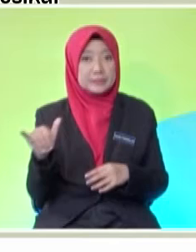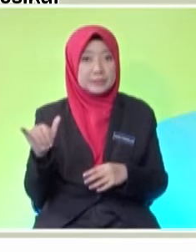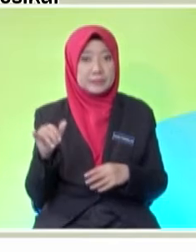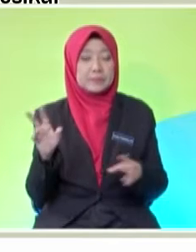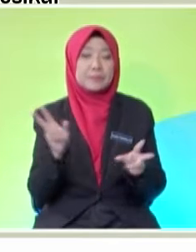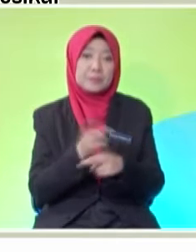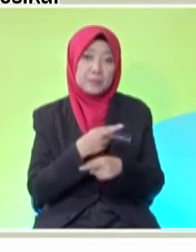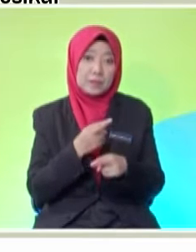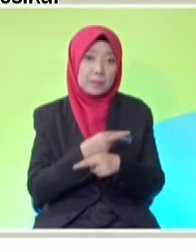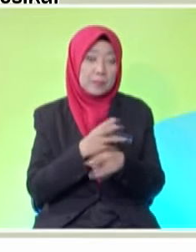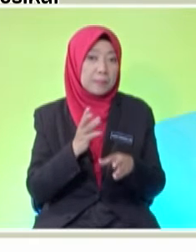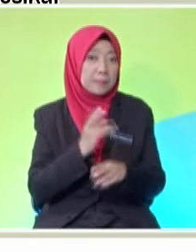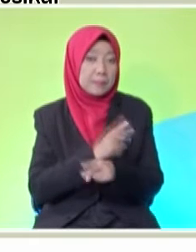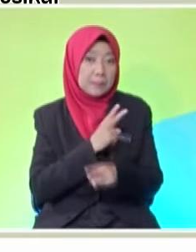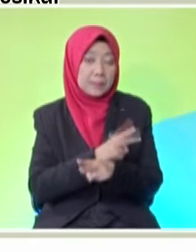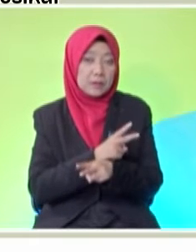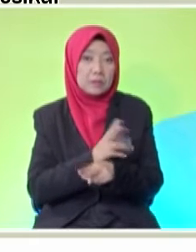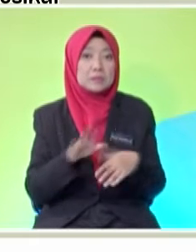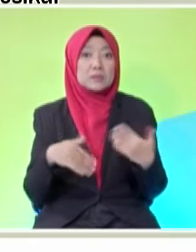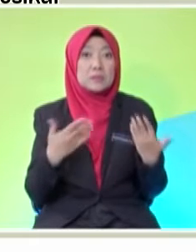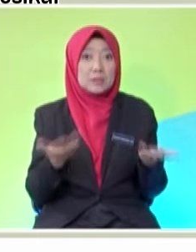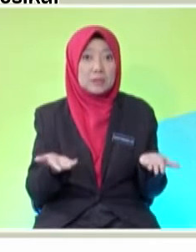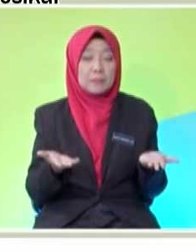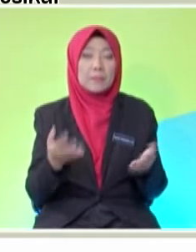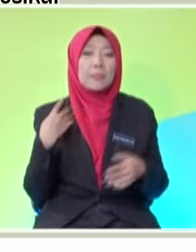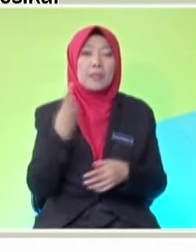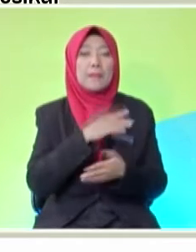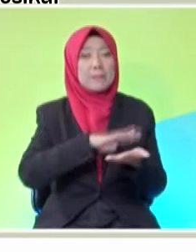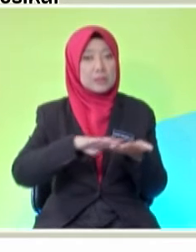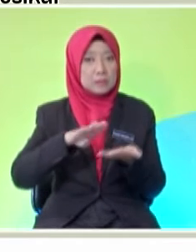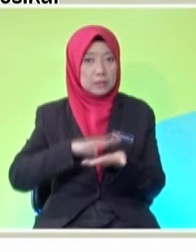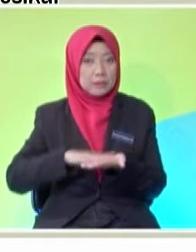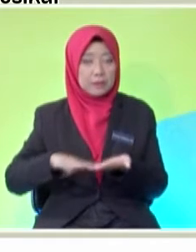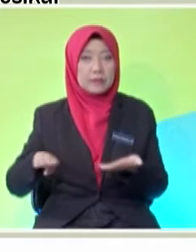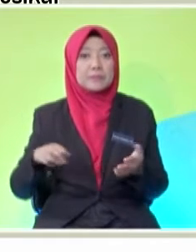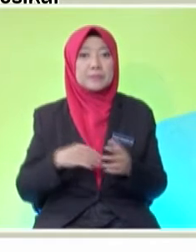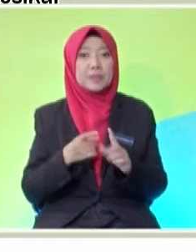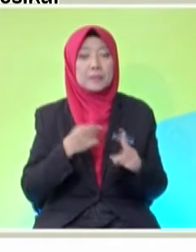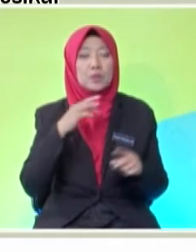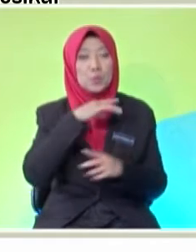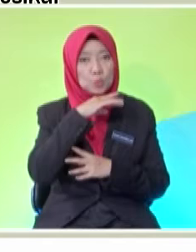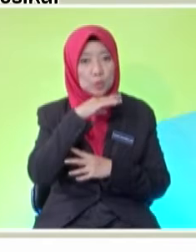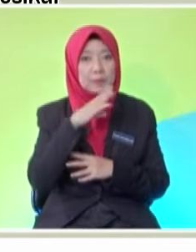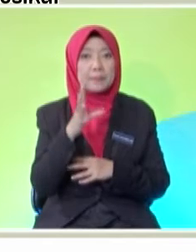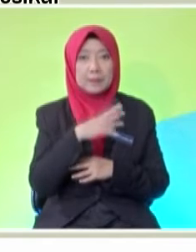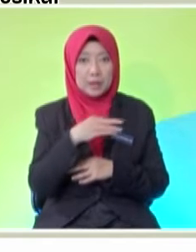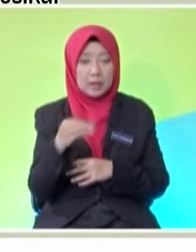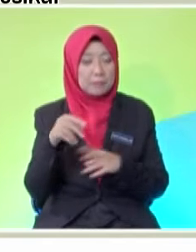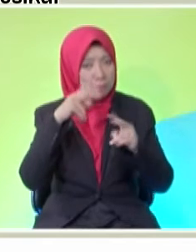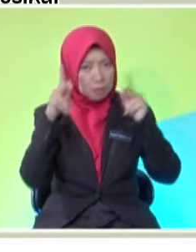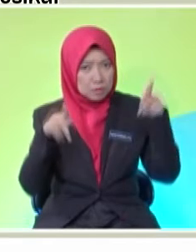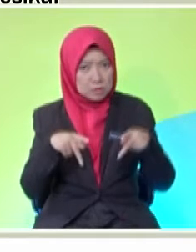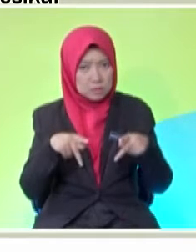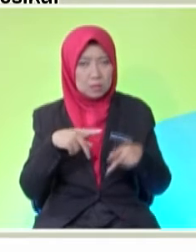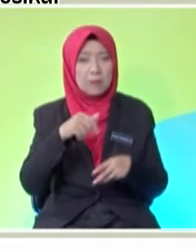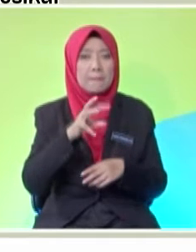penyelenggaraan yang boleh dilakukan pada penekan hidrolik iaitu kita bersihkan penekan hidrolik daripada kotoran dan juga kita periksa pam